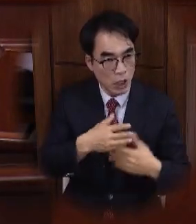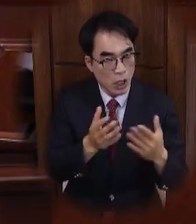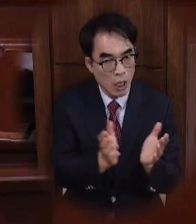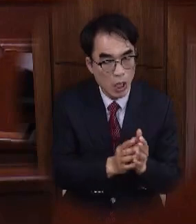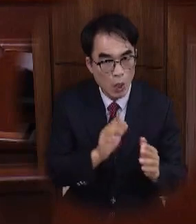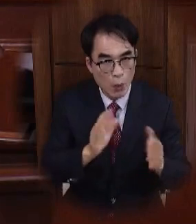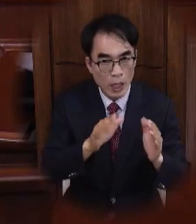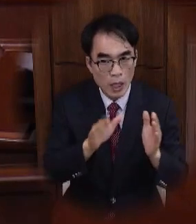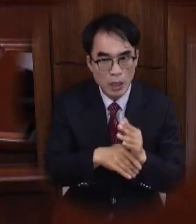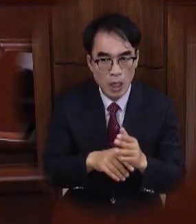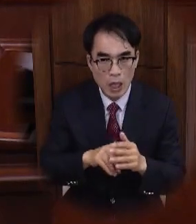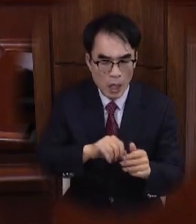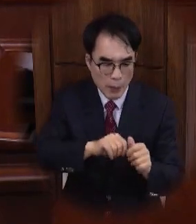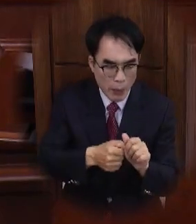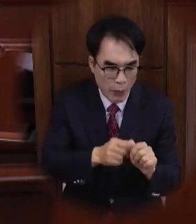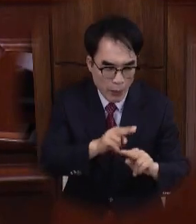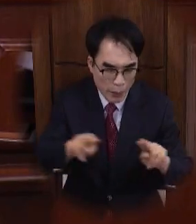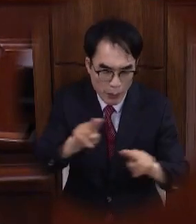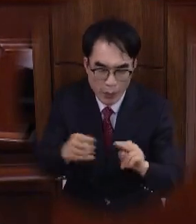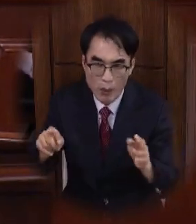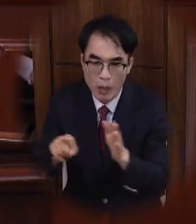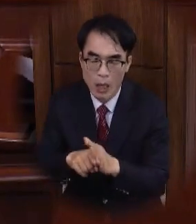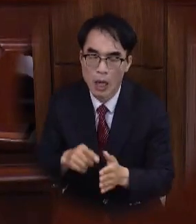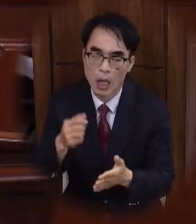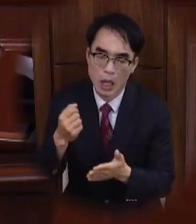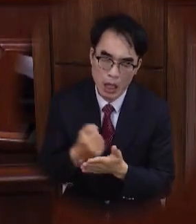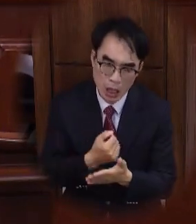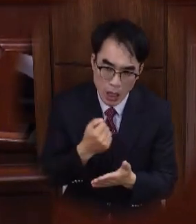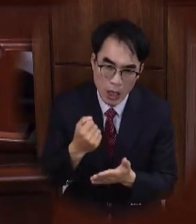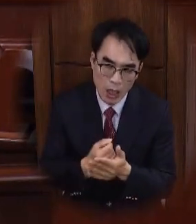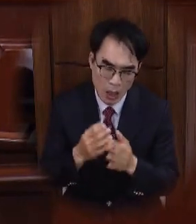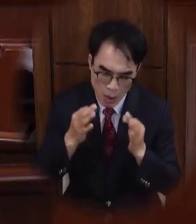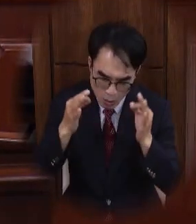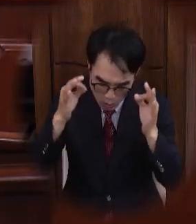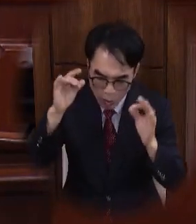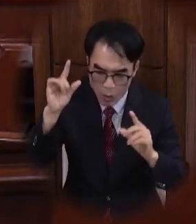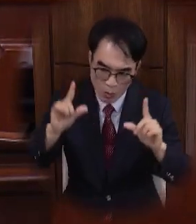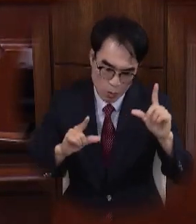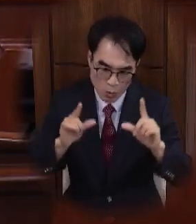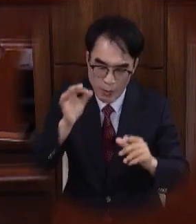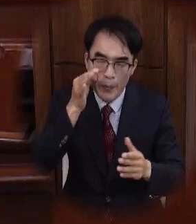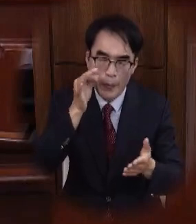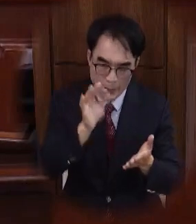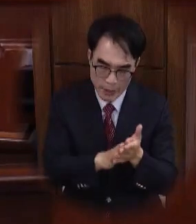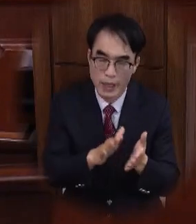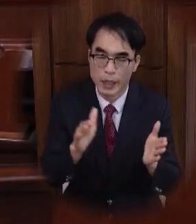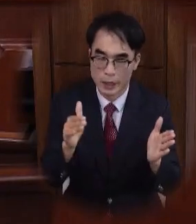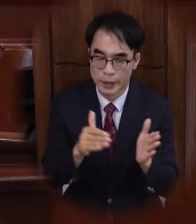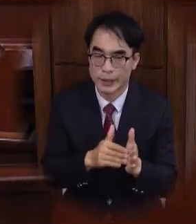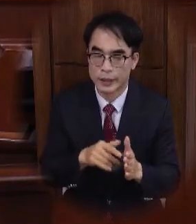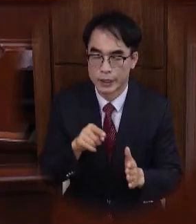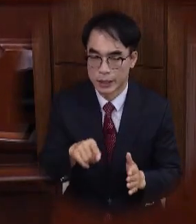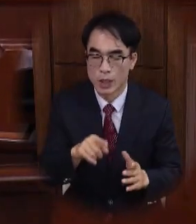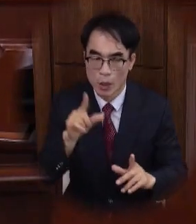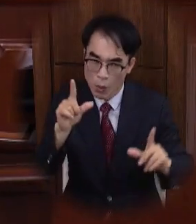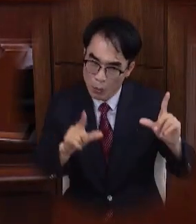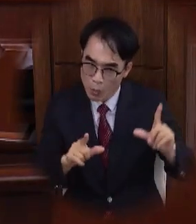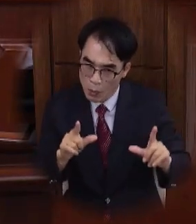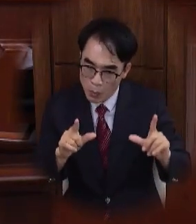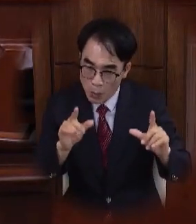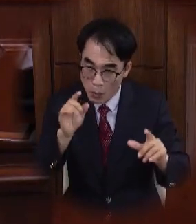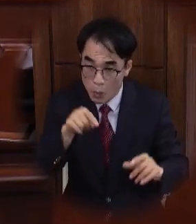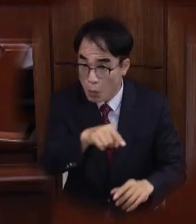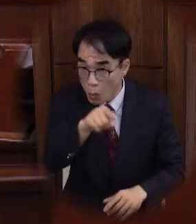어떻게든 징계한 처리를 위해 안스럽고 안스럽게 노력하고 있는 모습을 봤습니다이 모습을 보신